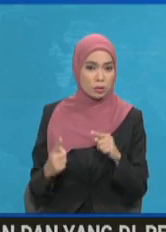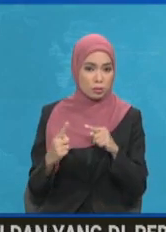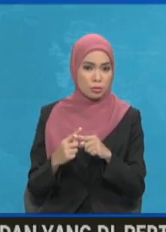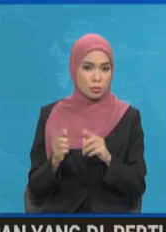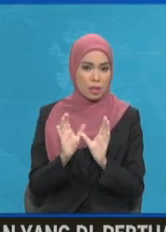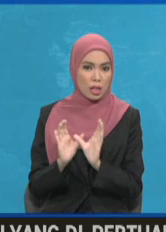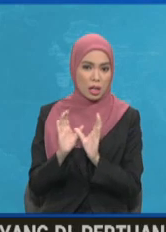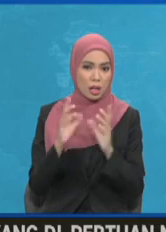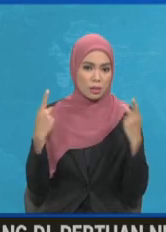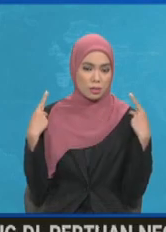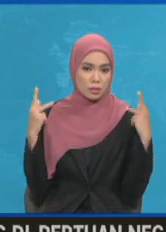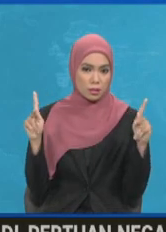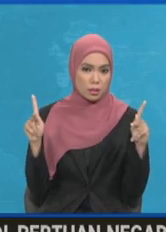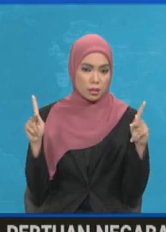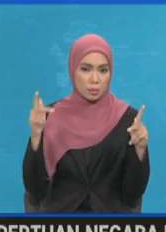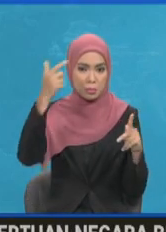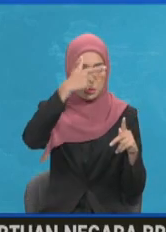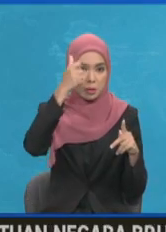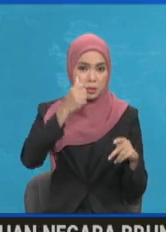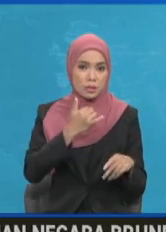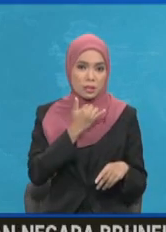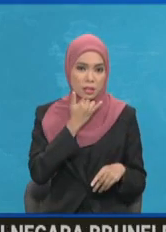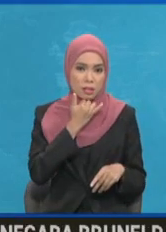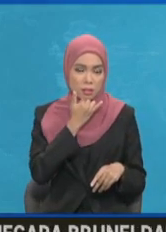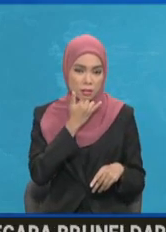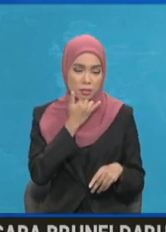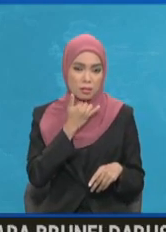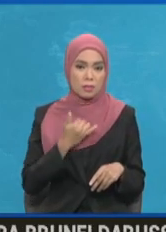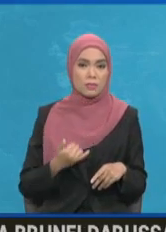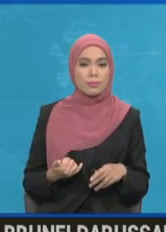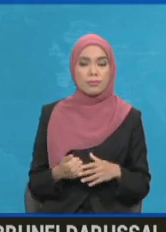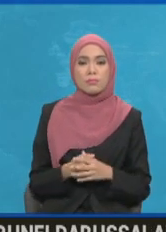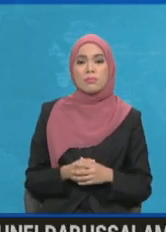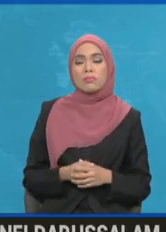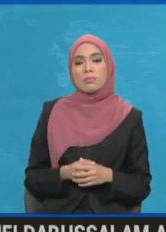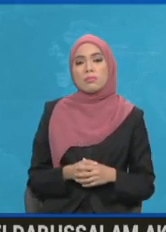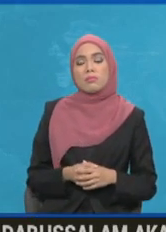sebuah Syarikat penjagaan karena menyalahi di bawah michellenius of